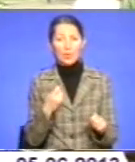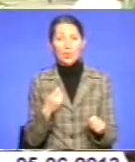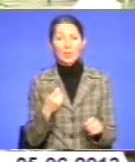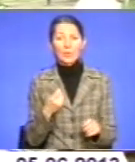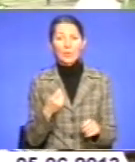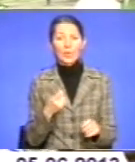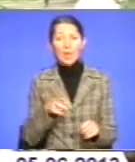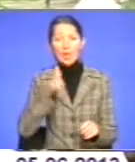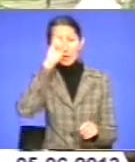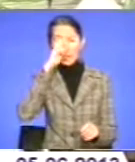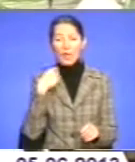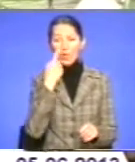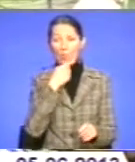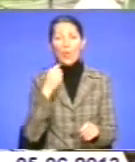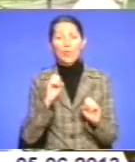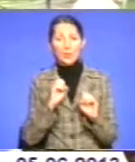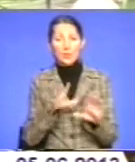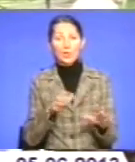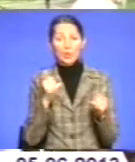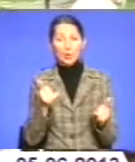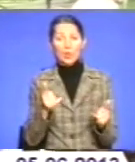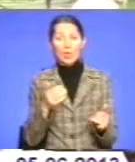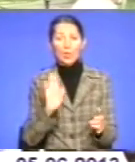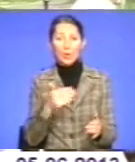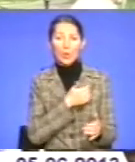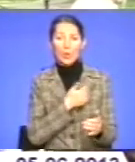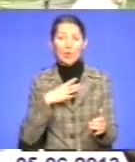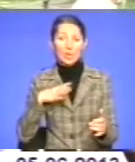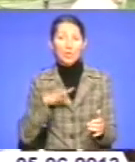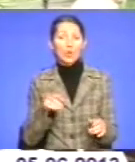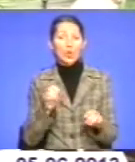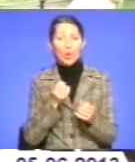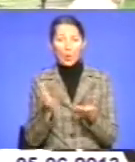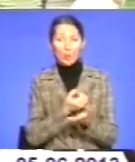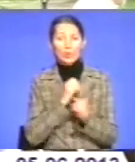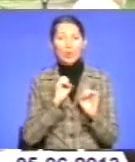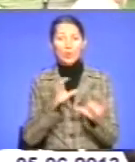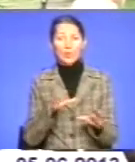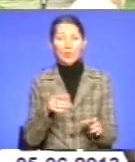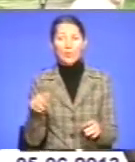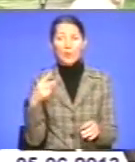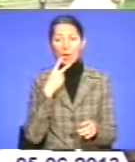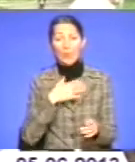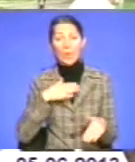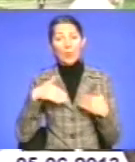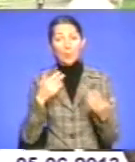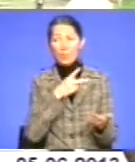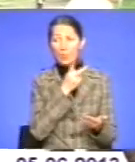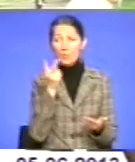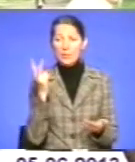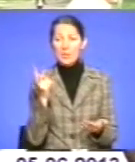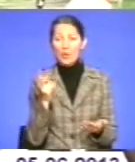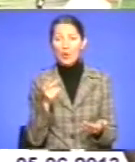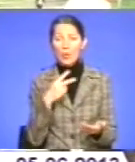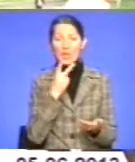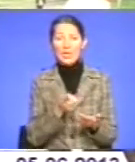надіятися, що вони її успішно складуть. Моя пропозиція така, знаєте, поглянула так кругом, дивлюся навколо,